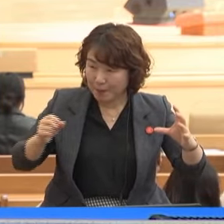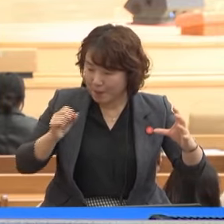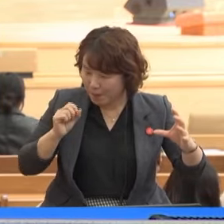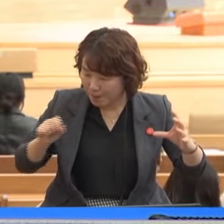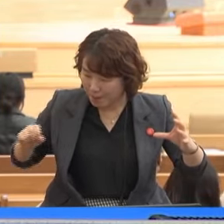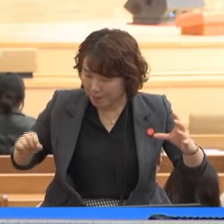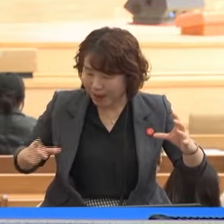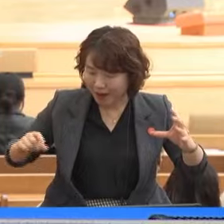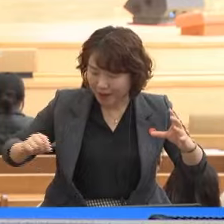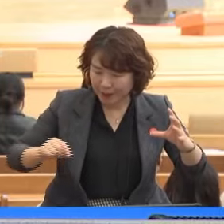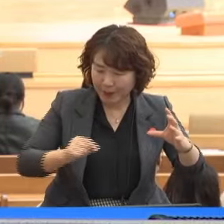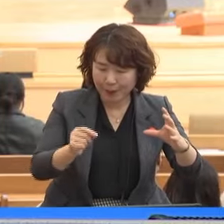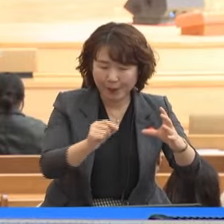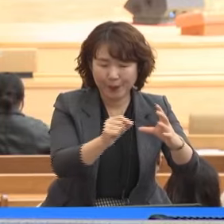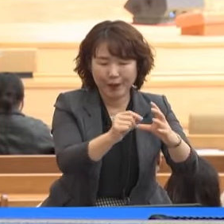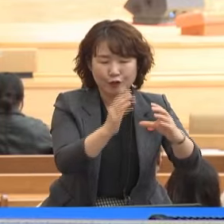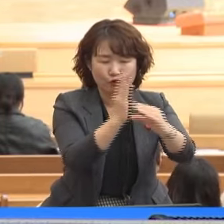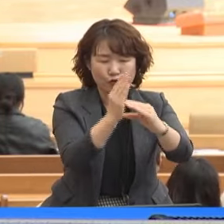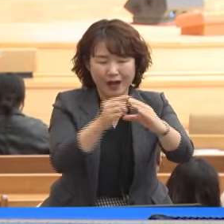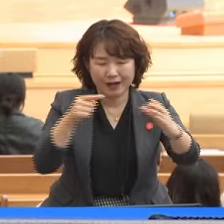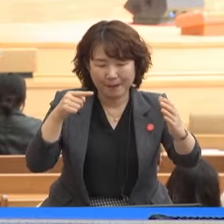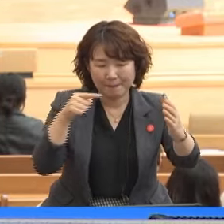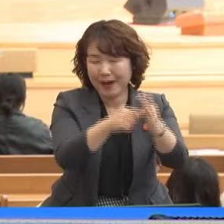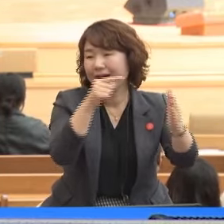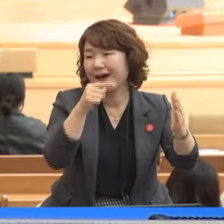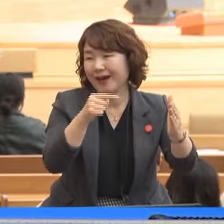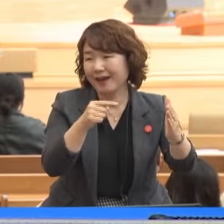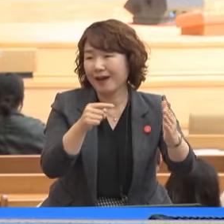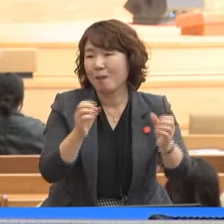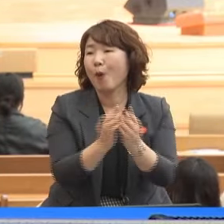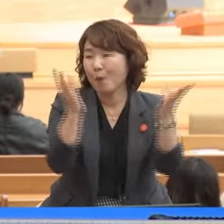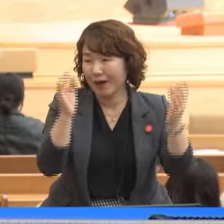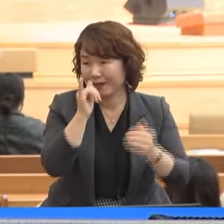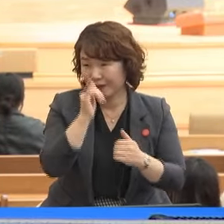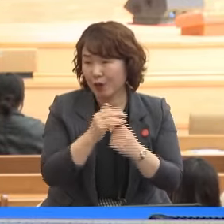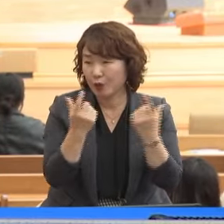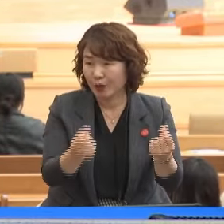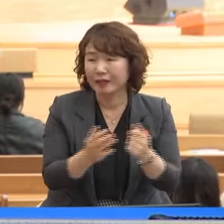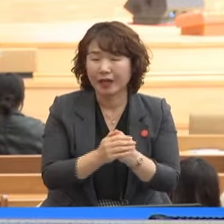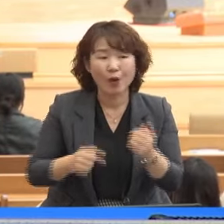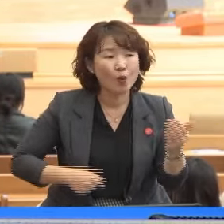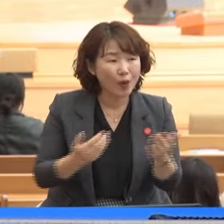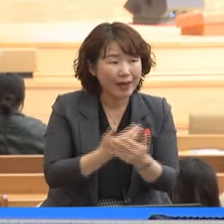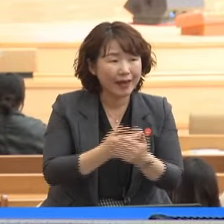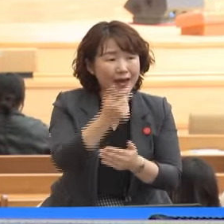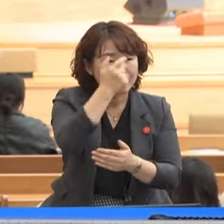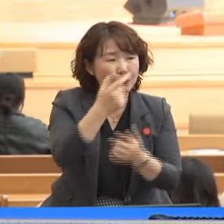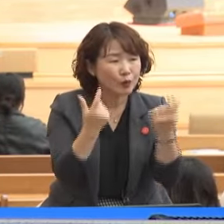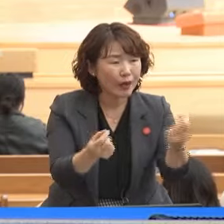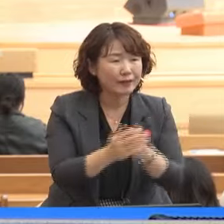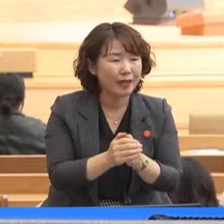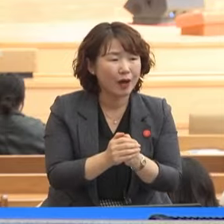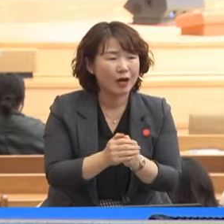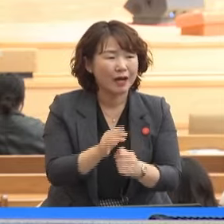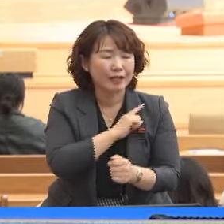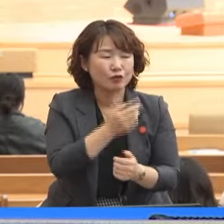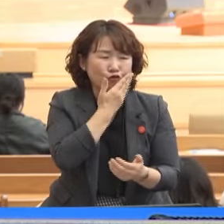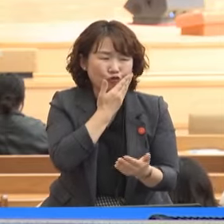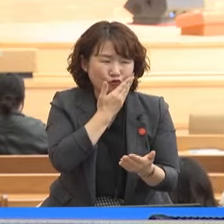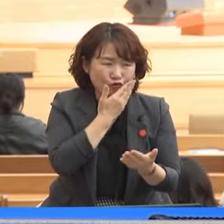건드리면 폭발이 일어나는 거예요. 기도도 마찬가지입니다. 회개도 마찬가지. 뇌관을 건드려야 되는